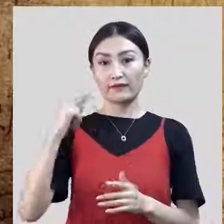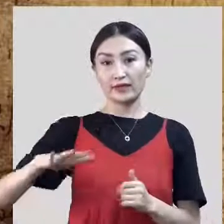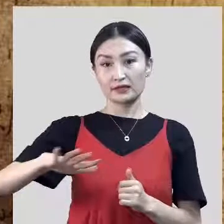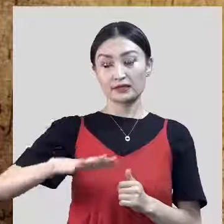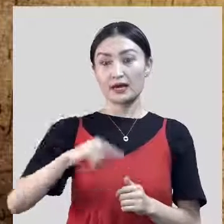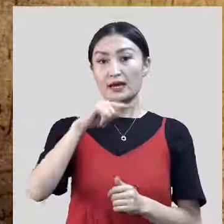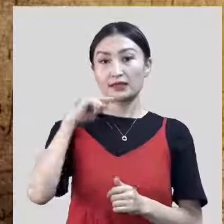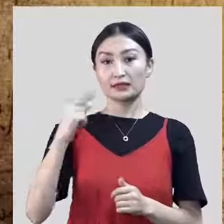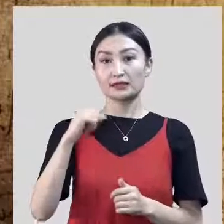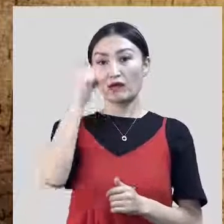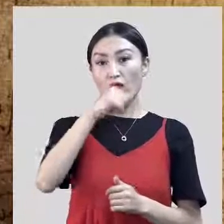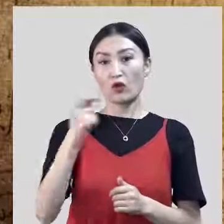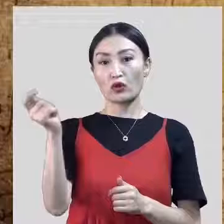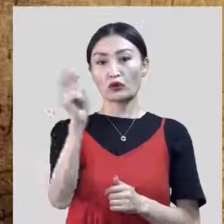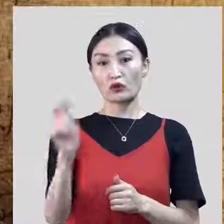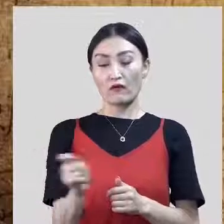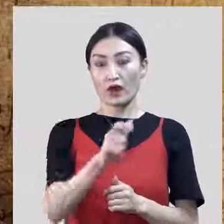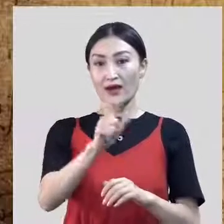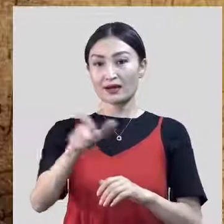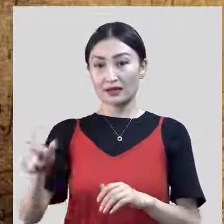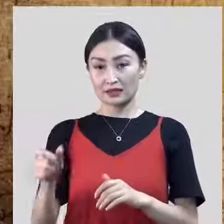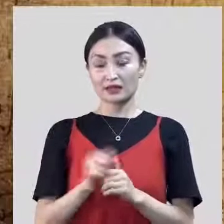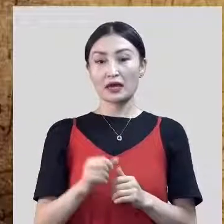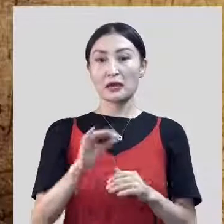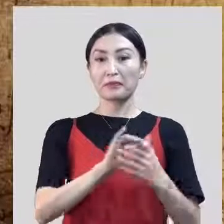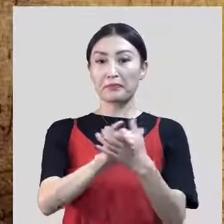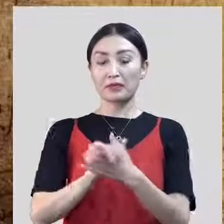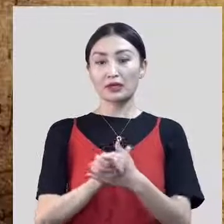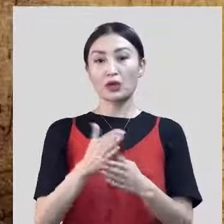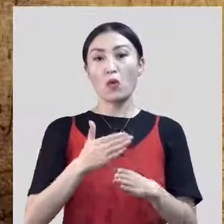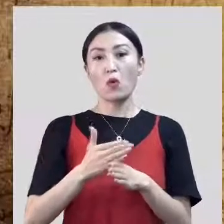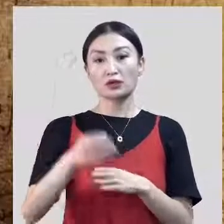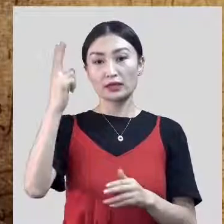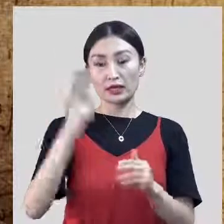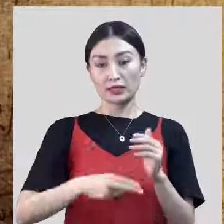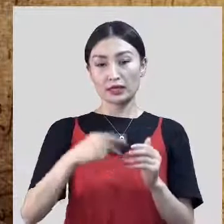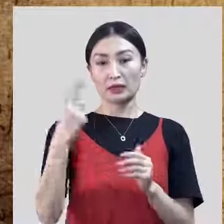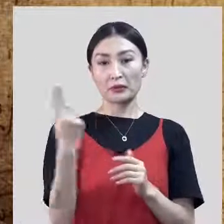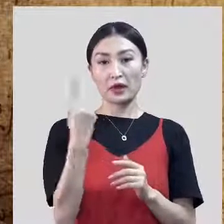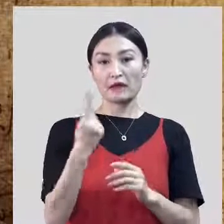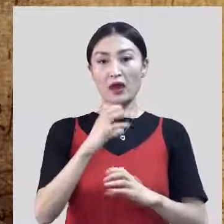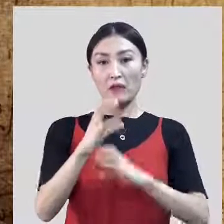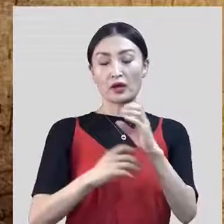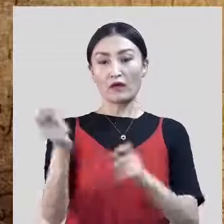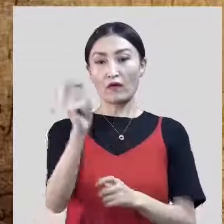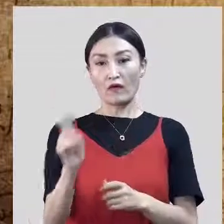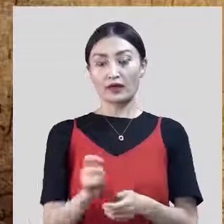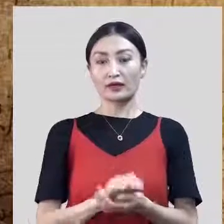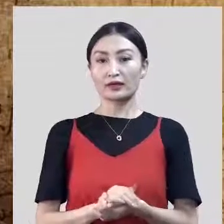россия в годы войны гражданской войны мир после окончания первой мировой войны